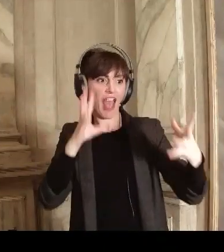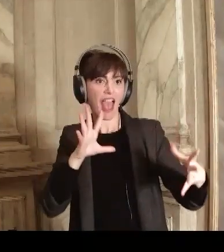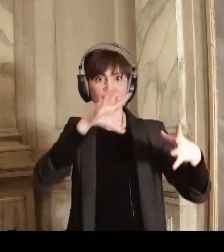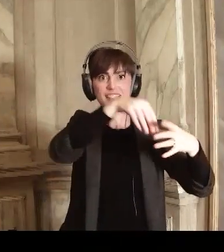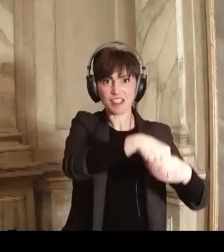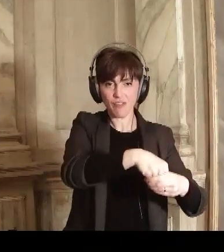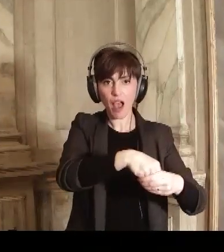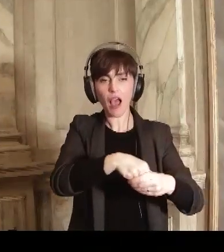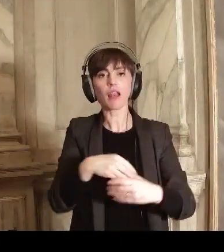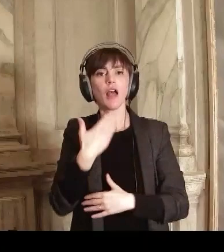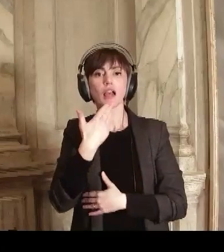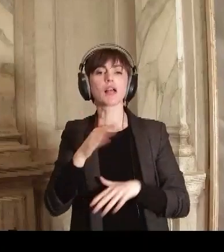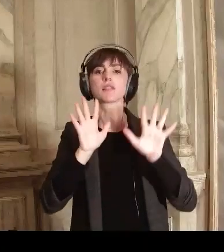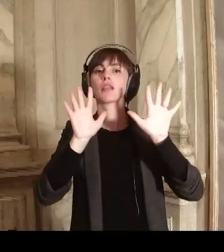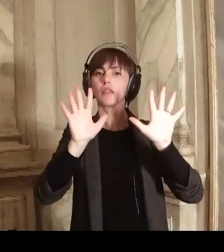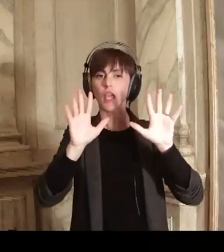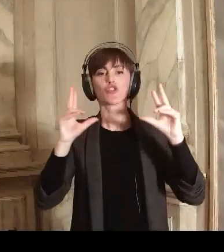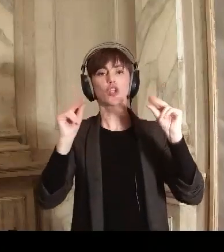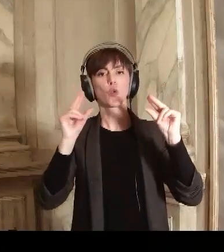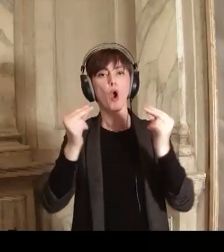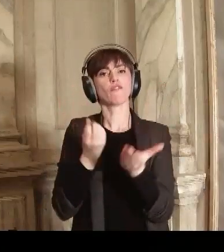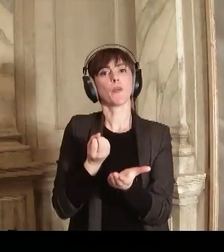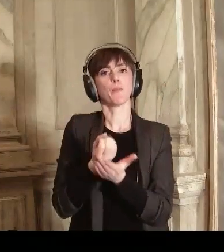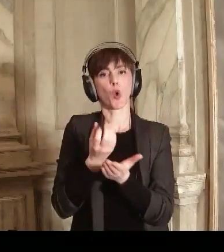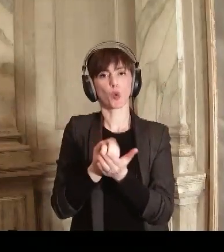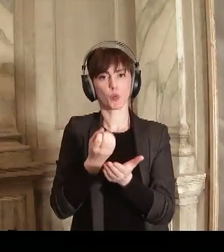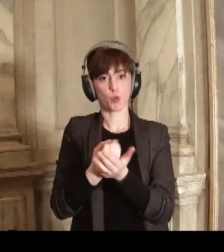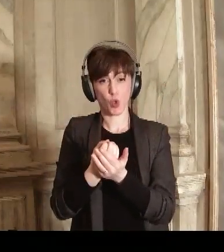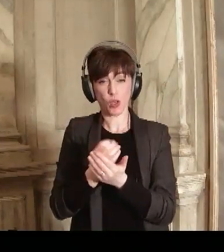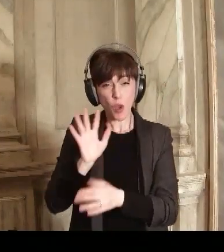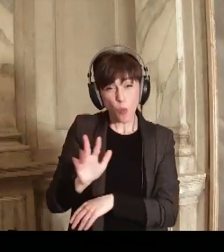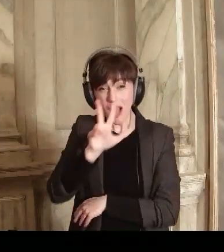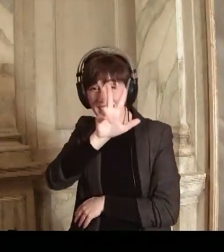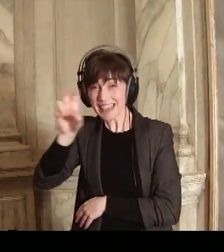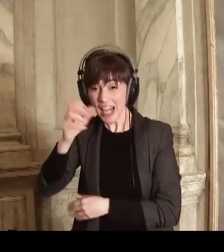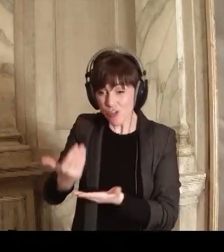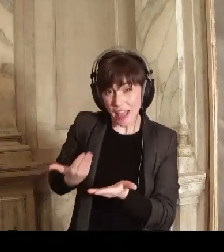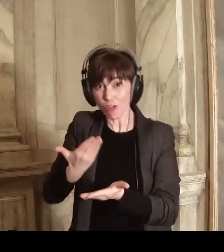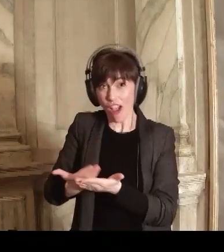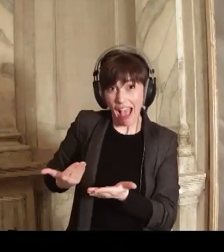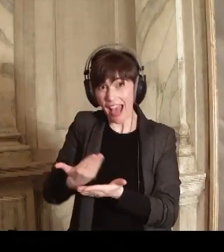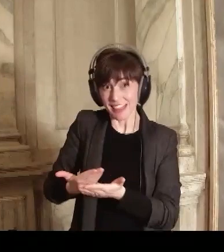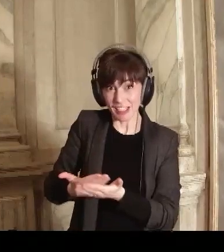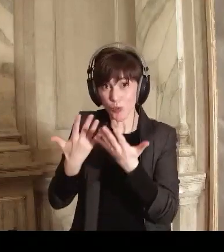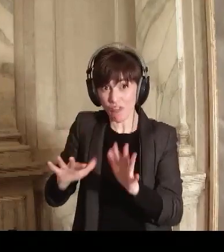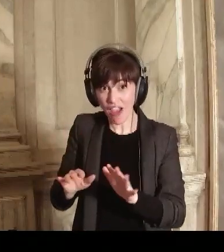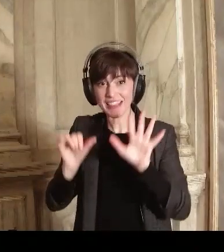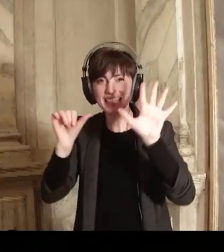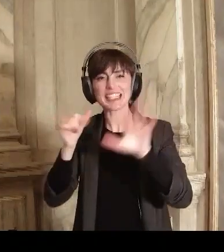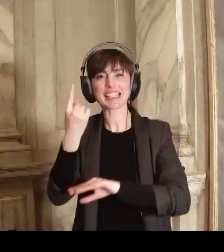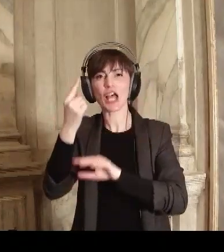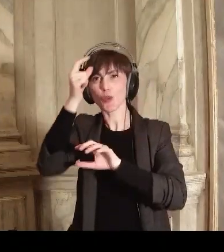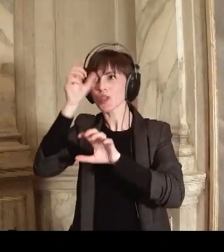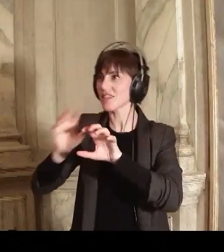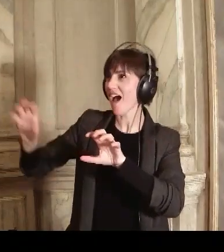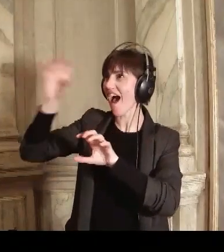nuove produzioni selezionate tra quasi 300 candidature arrivate da 61 paesi del mondo, e il gruppo